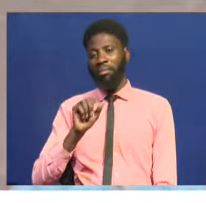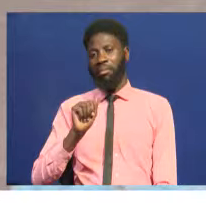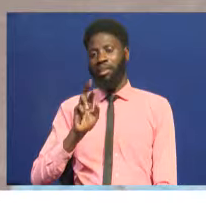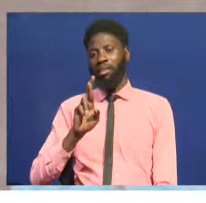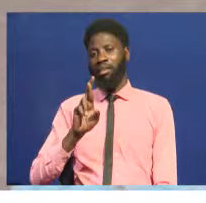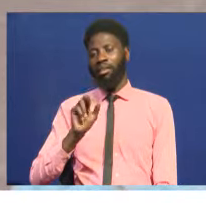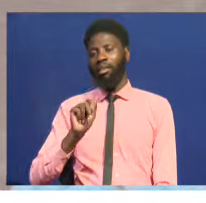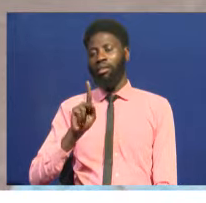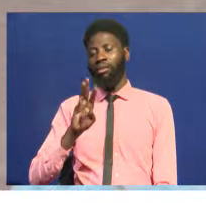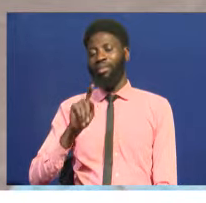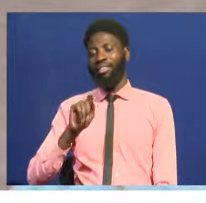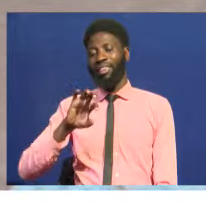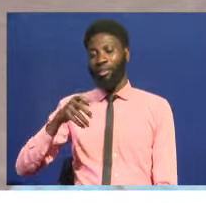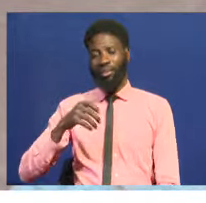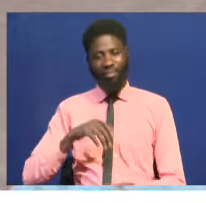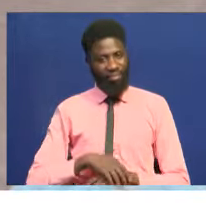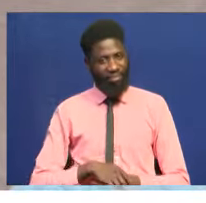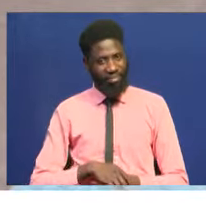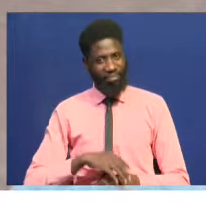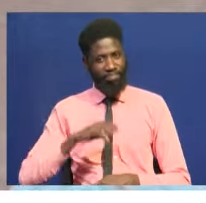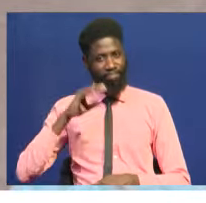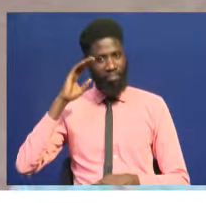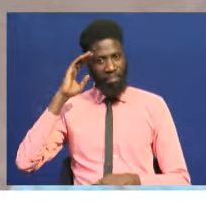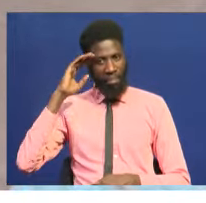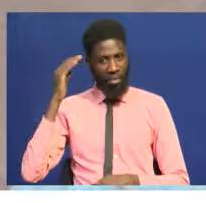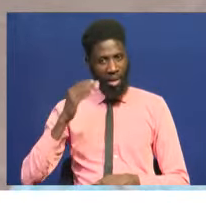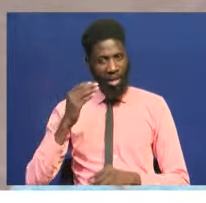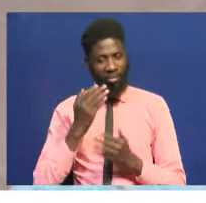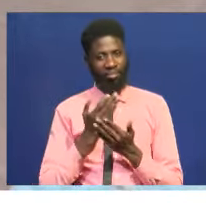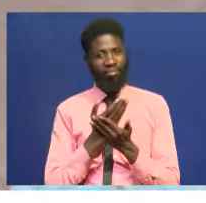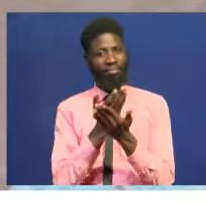Hamjambo tena. Chamgei.